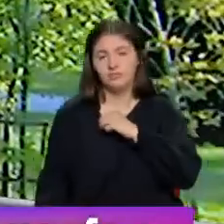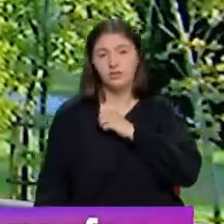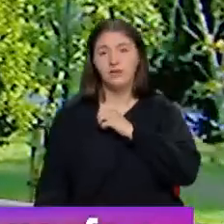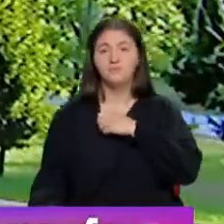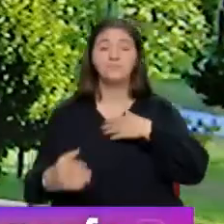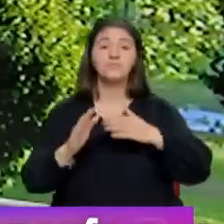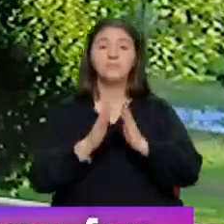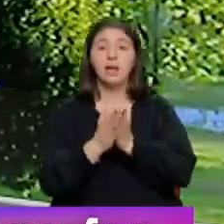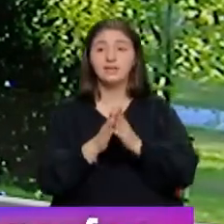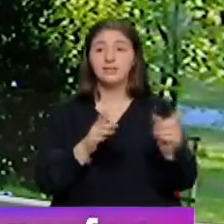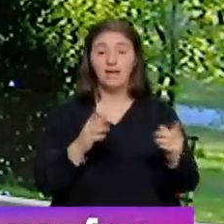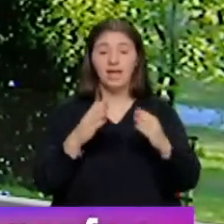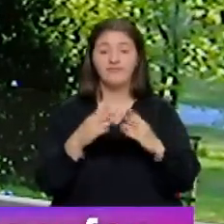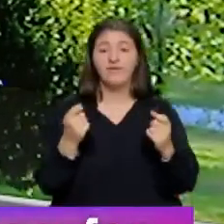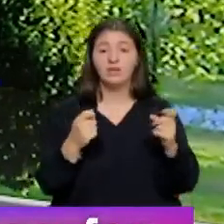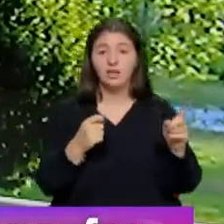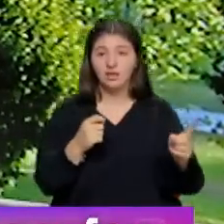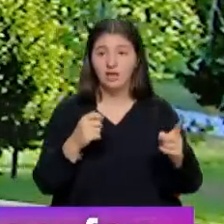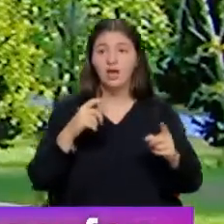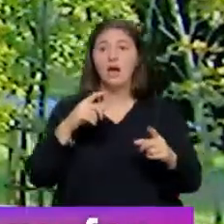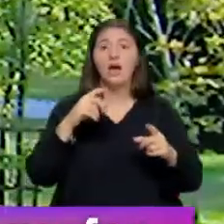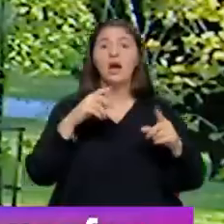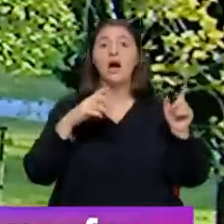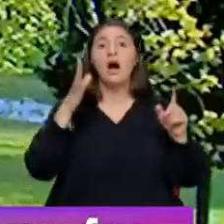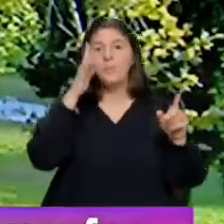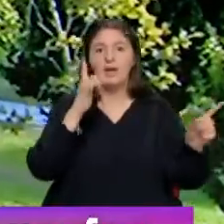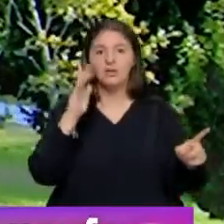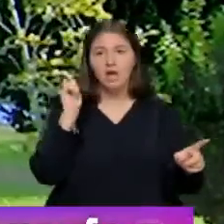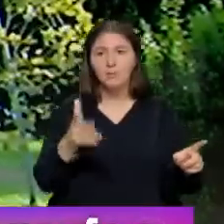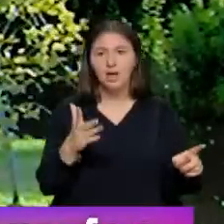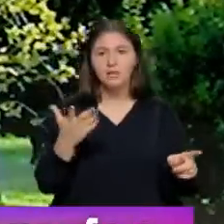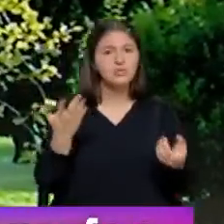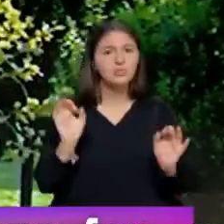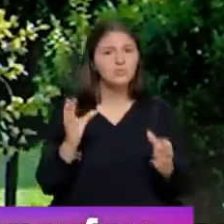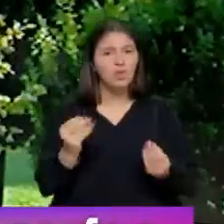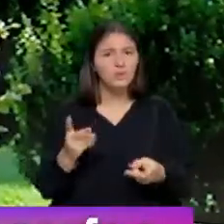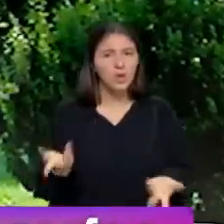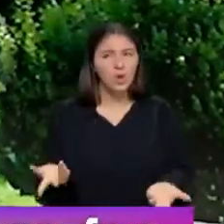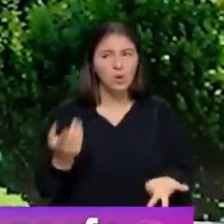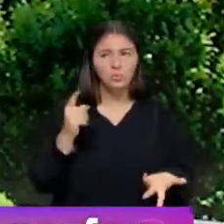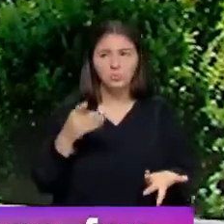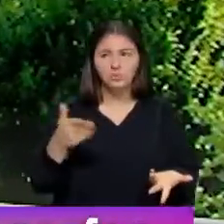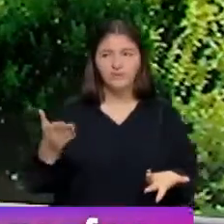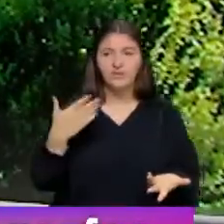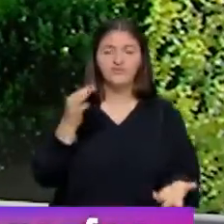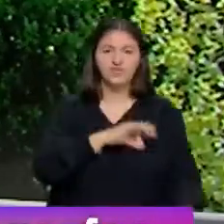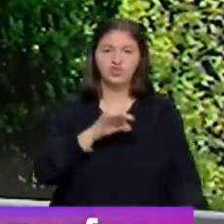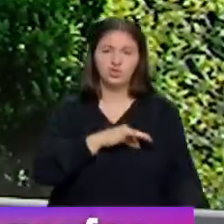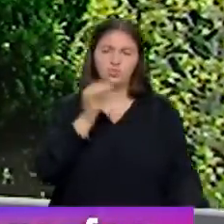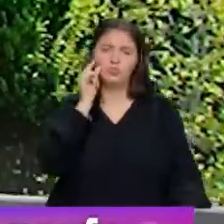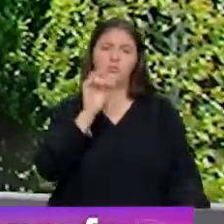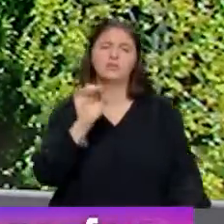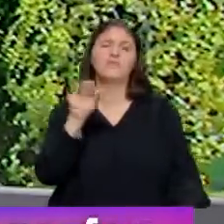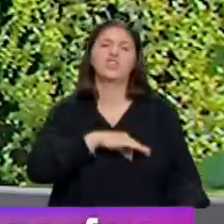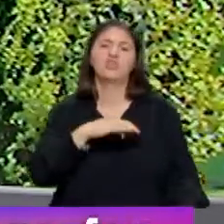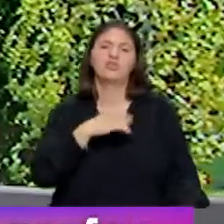Mersin'de konut fiyatları miami'den pahalı Bu nasıl mümkün olabiliyor bunun bir tarafı fırsatçılık kuşkusuz